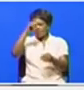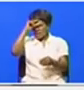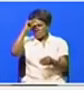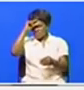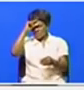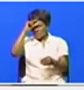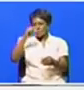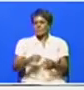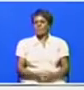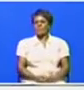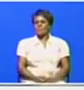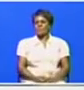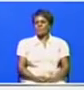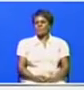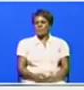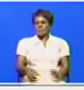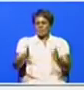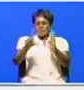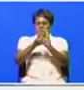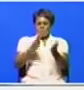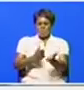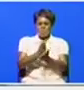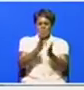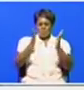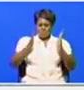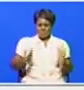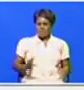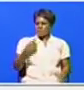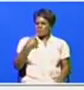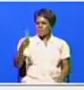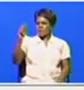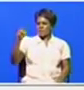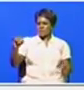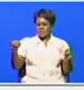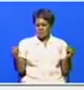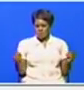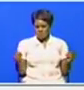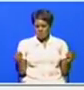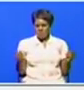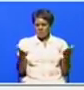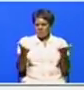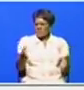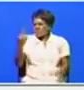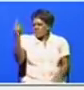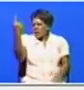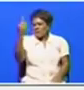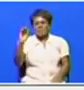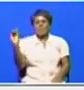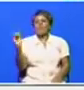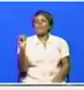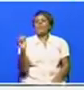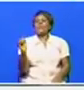katika nchi. Kituo cha Sheria na Haki za Binadamu kimeiambia KTN News kuwa hili si tukio la kwanza